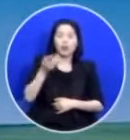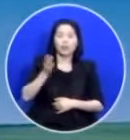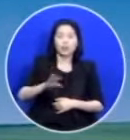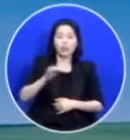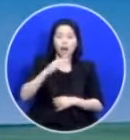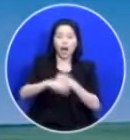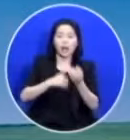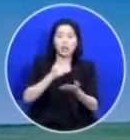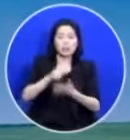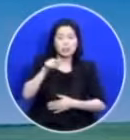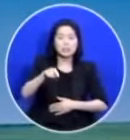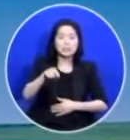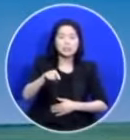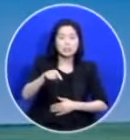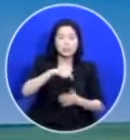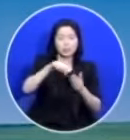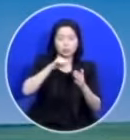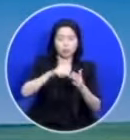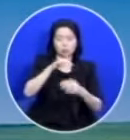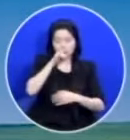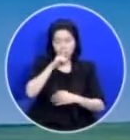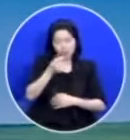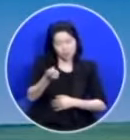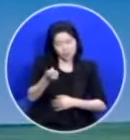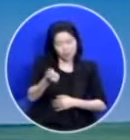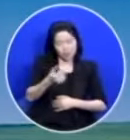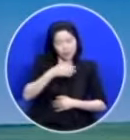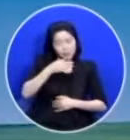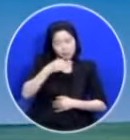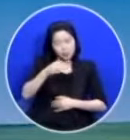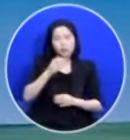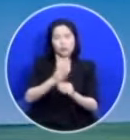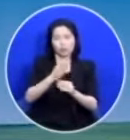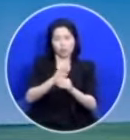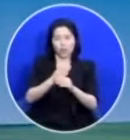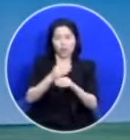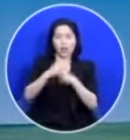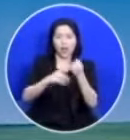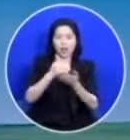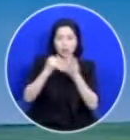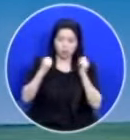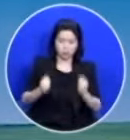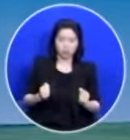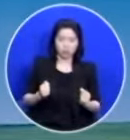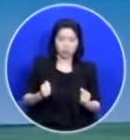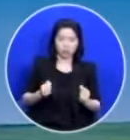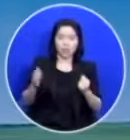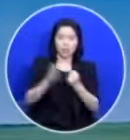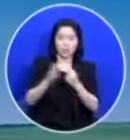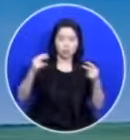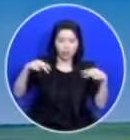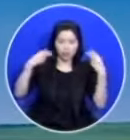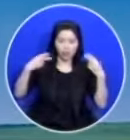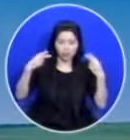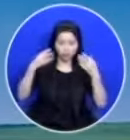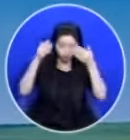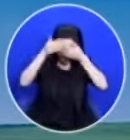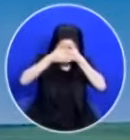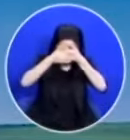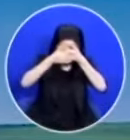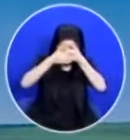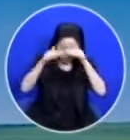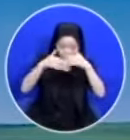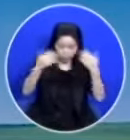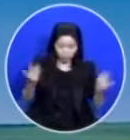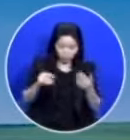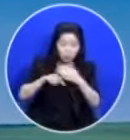속에 계셨어요 세미한 음성 가운데 계셨습니다 그래서 엘리야가 얼굴을 가리우고 동굴 밖에